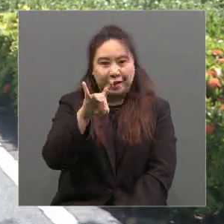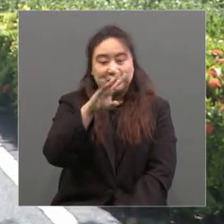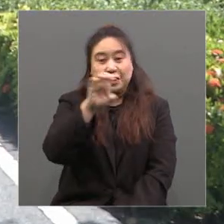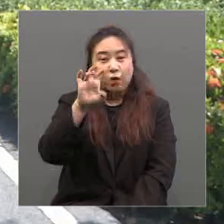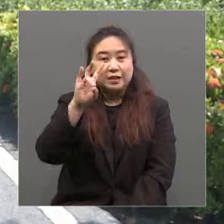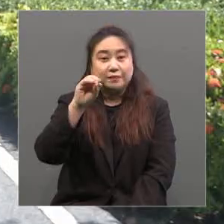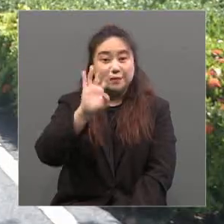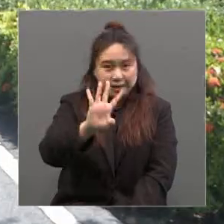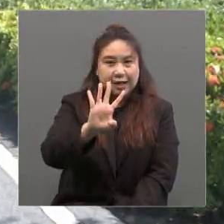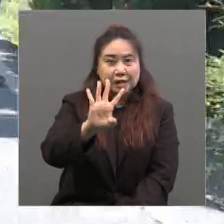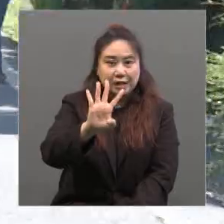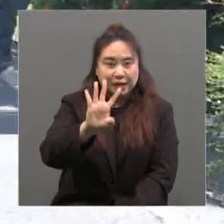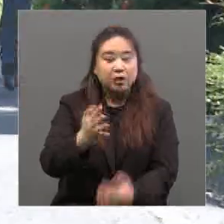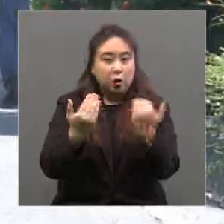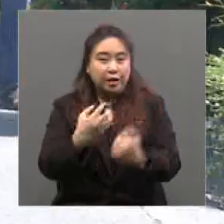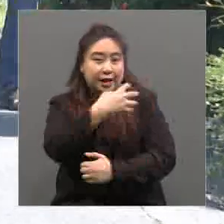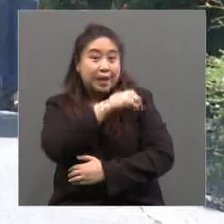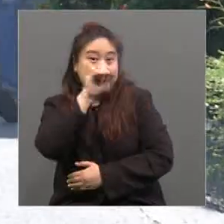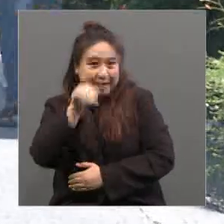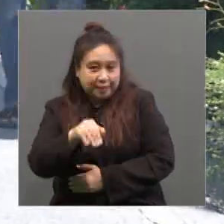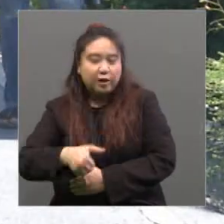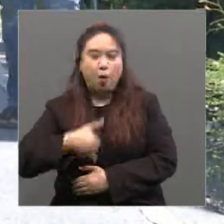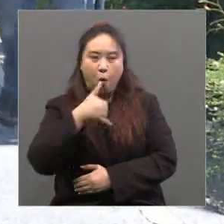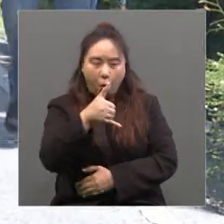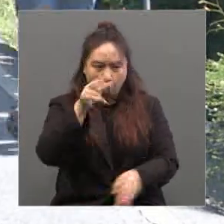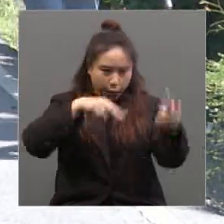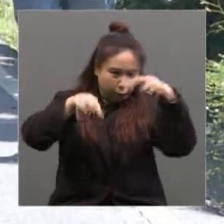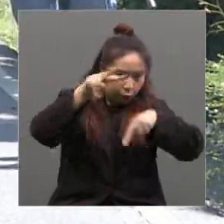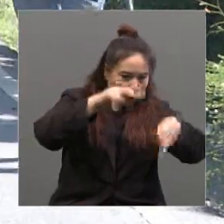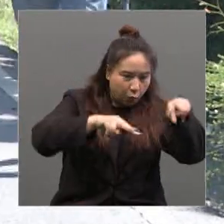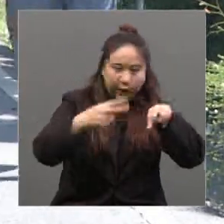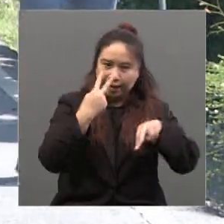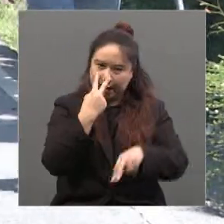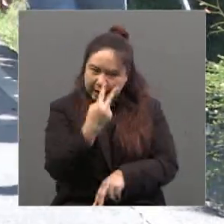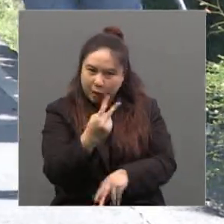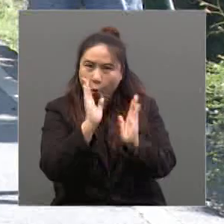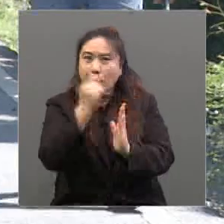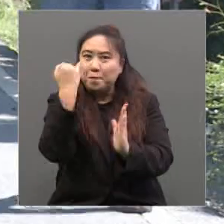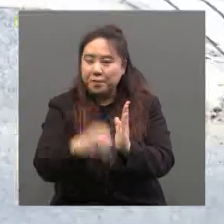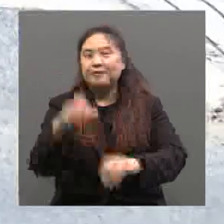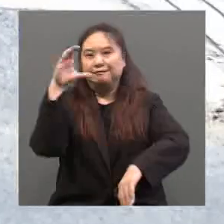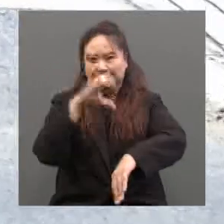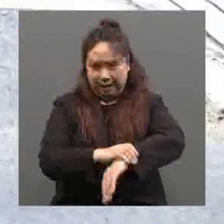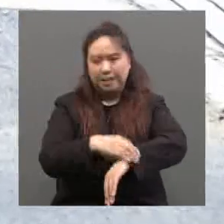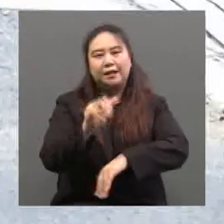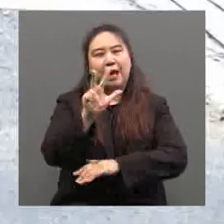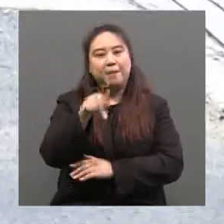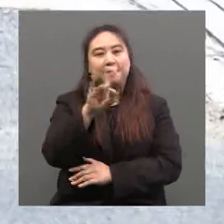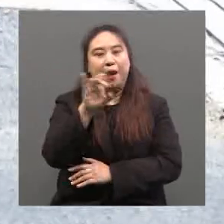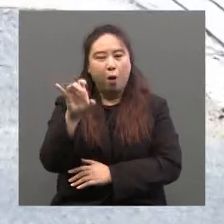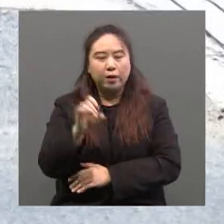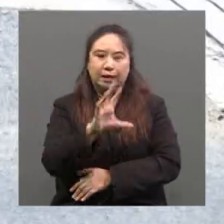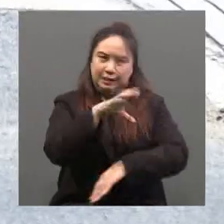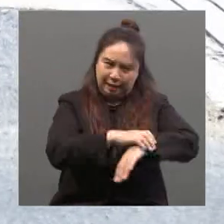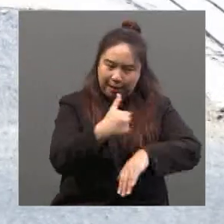รายขณะที่ทางเทศกิจเองก็ลงพื้นที่ไปกวดขันนะก็สามารถจับกุมผู้ฝ่าฝืนได้กว่า 3,800บาทก็